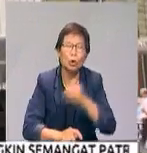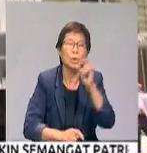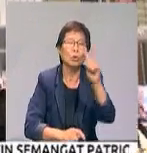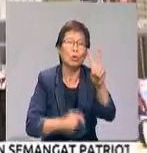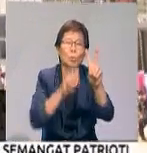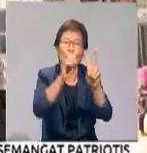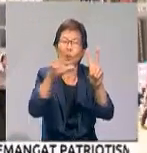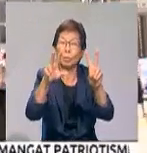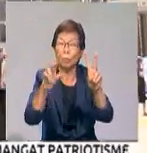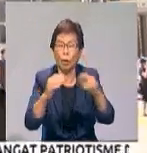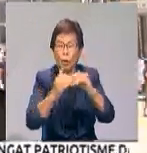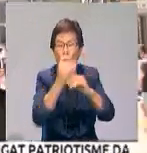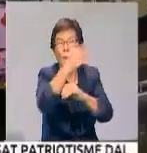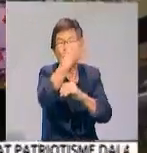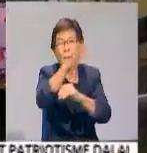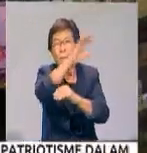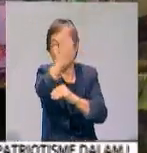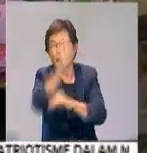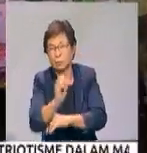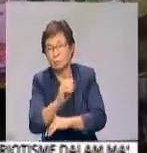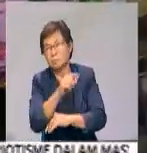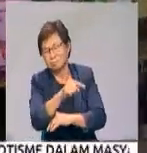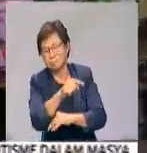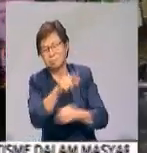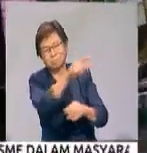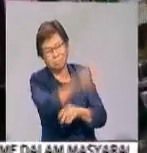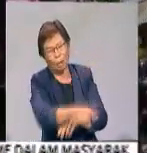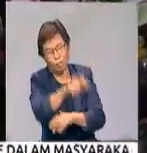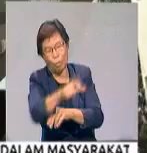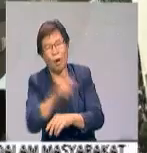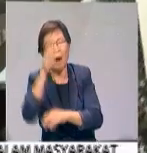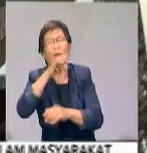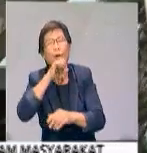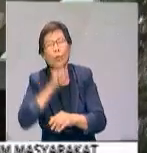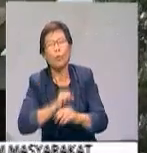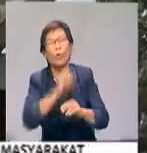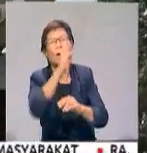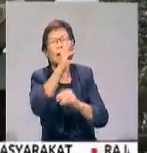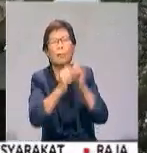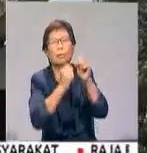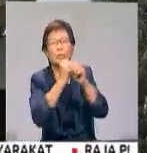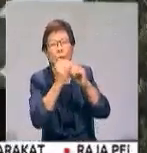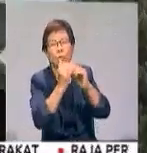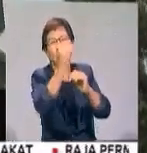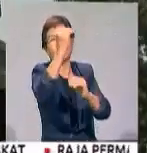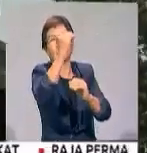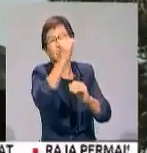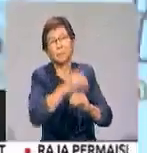2030 apabila lebih 15% daripada penduduk akan berusia 60 tahun ke atas.